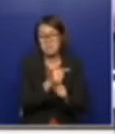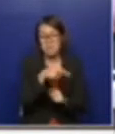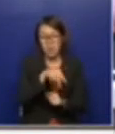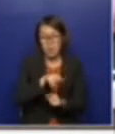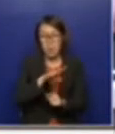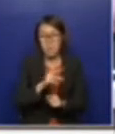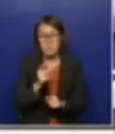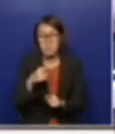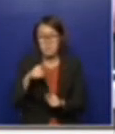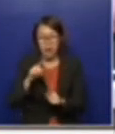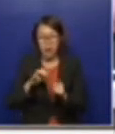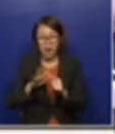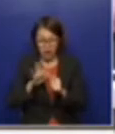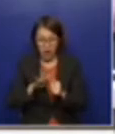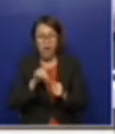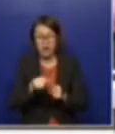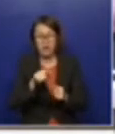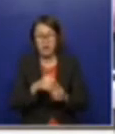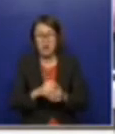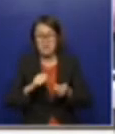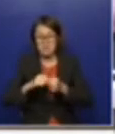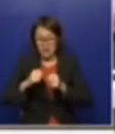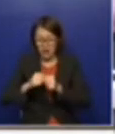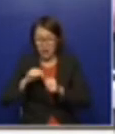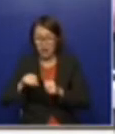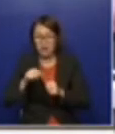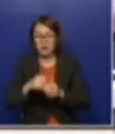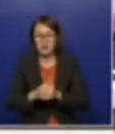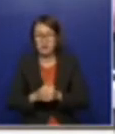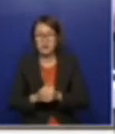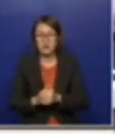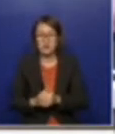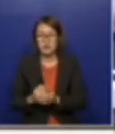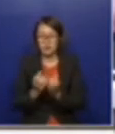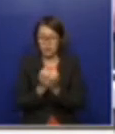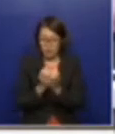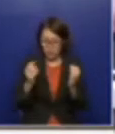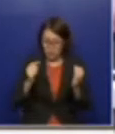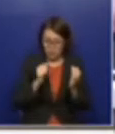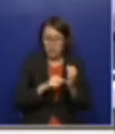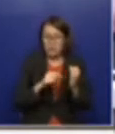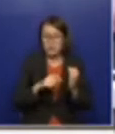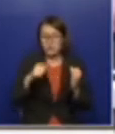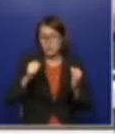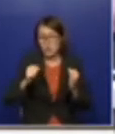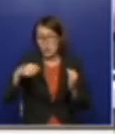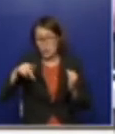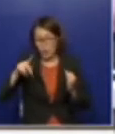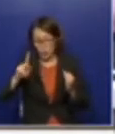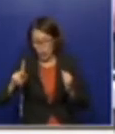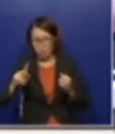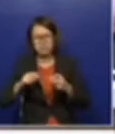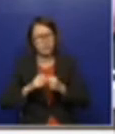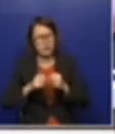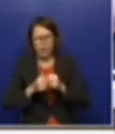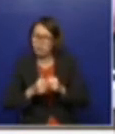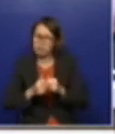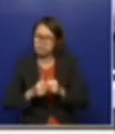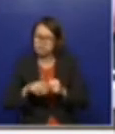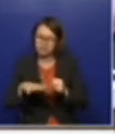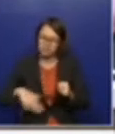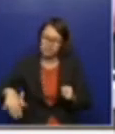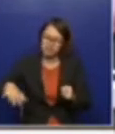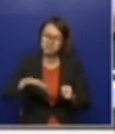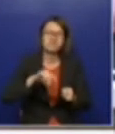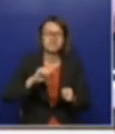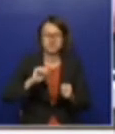ให้เกิดปัญหาไม่ว่าจะเป็นทั้งพระราชบัญญัติตัวสปกด้วยมีปัญหาไปทั้งหมดเพราะฉะนั้นผมอยากจะก